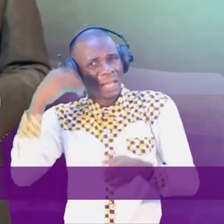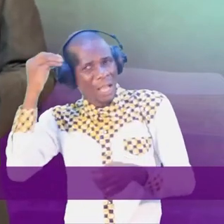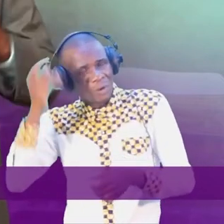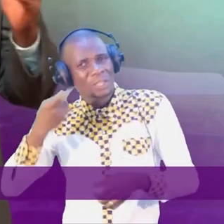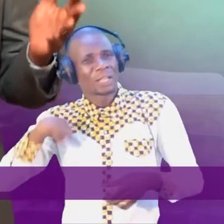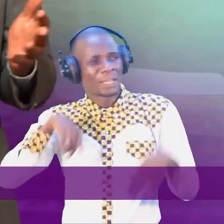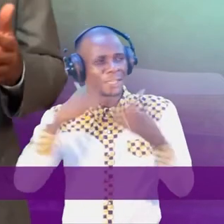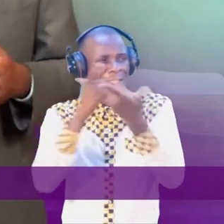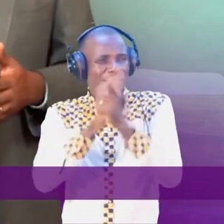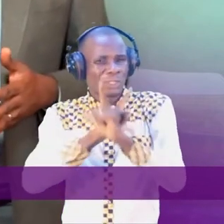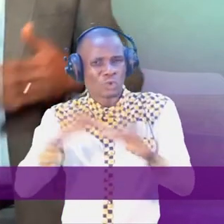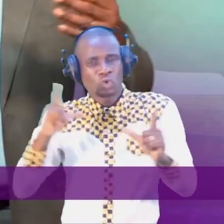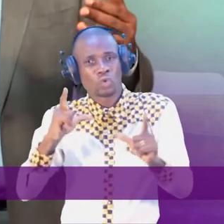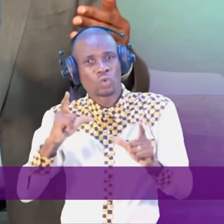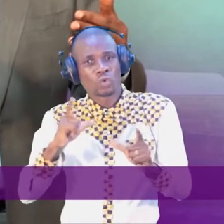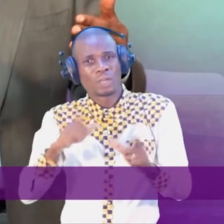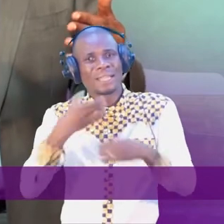hawafai kuitii tena.